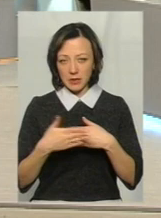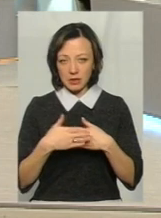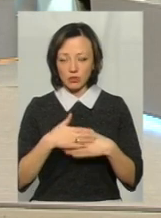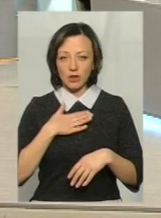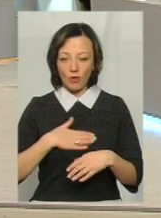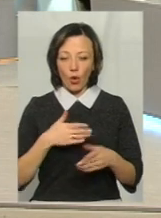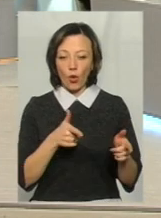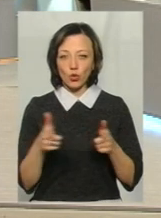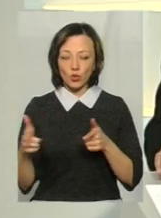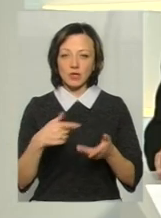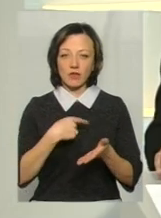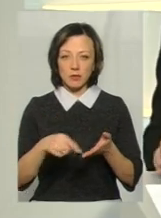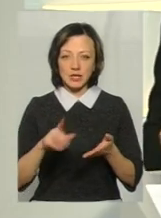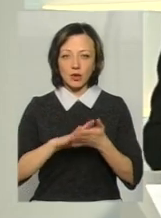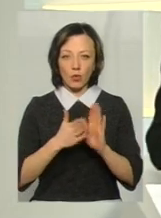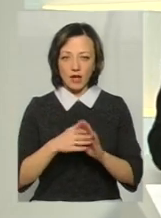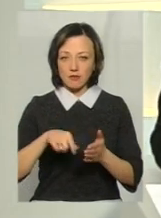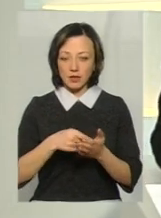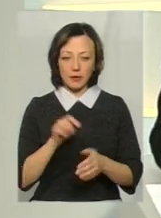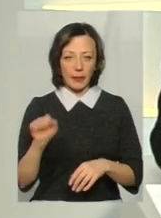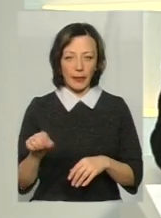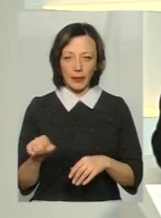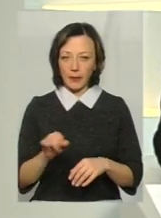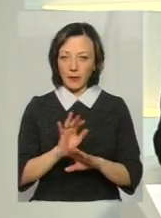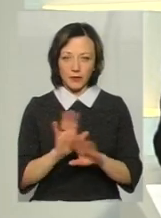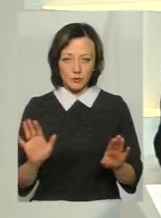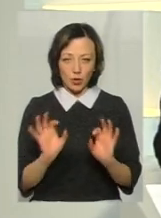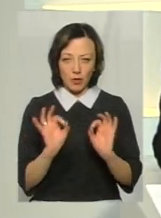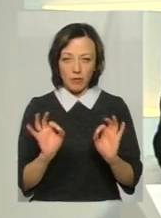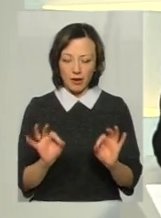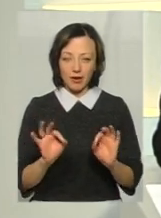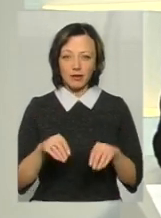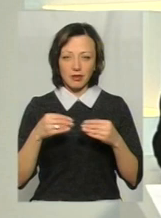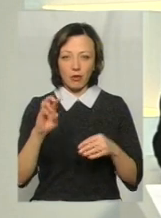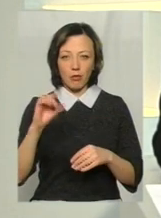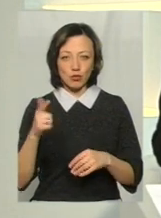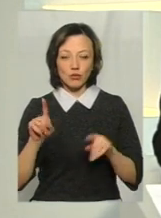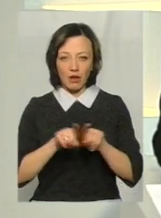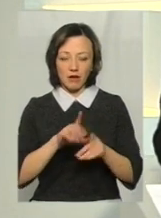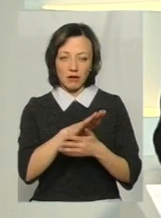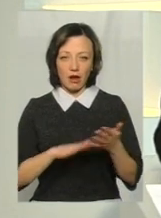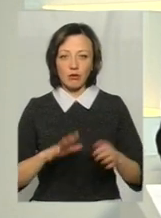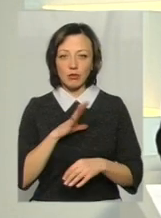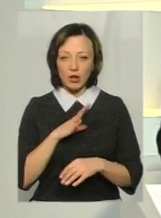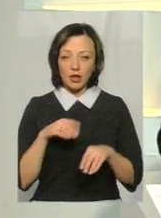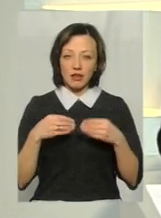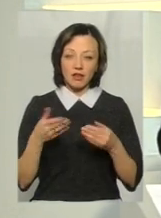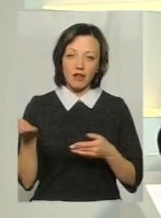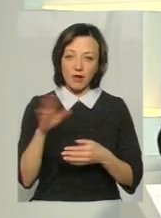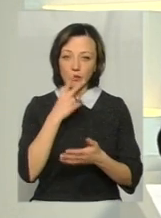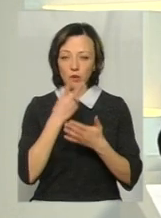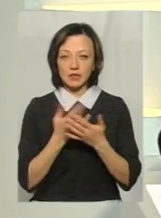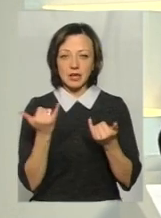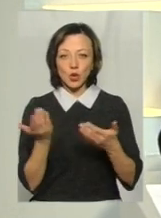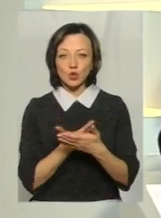випуск. Ситуація в місті, я так розумію, поки що. Все в нас нормально, і дай Боже, щоб так і було. Давайте, можливо, зараз